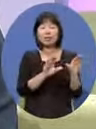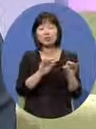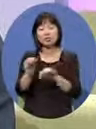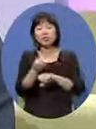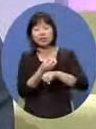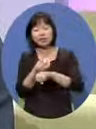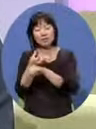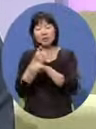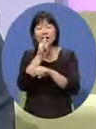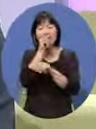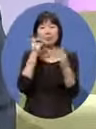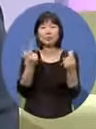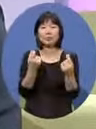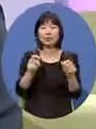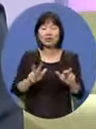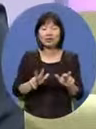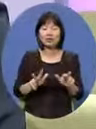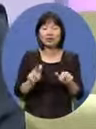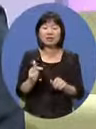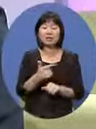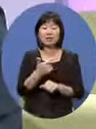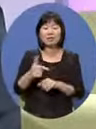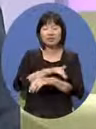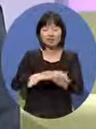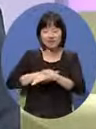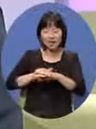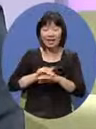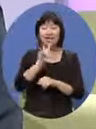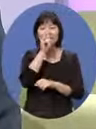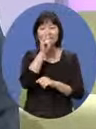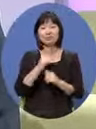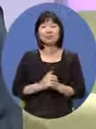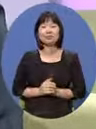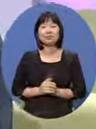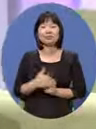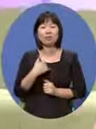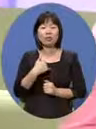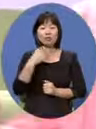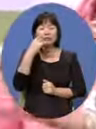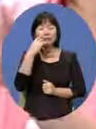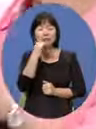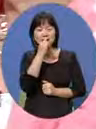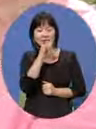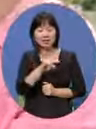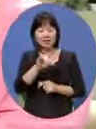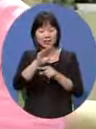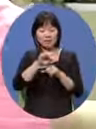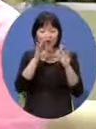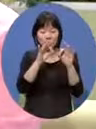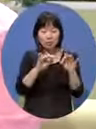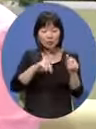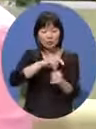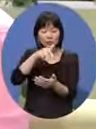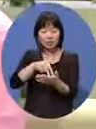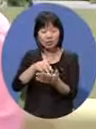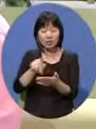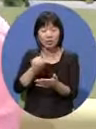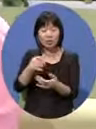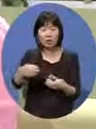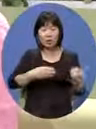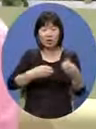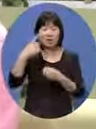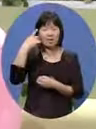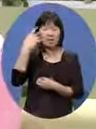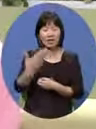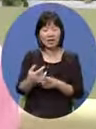부드럽게 전달이 돼요. 네. 예. 그래서 지금 굉장히 잘하고 계십니다. 아, 아니, 그래서 저는 궁금한 게 네. 이 방송 보고 주위에서 뭐라고들 해요?